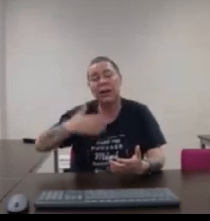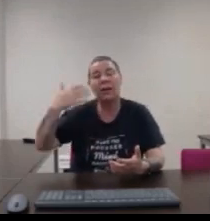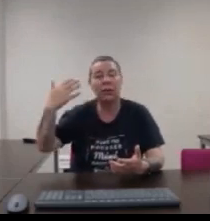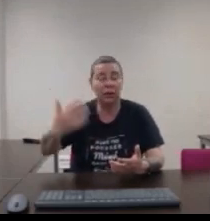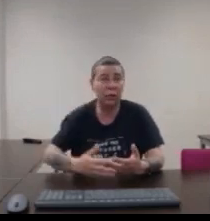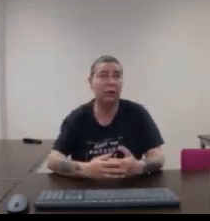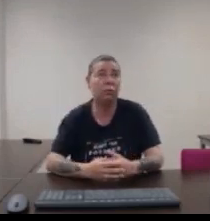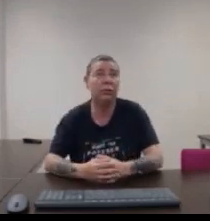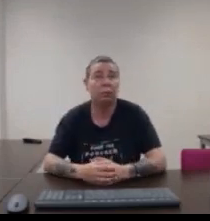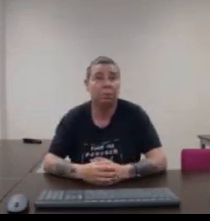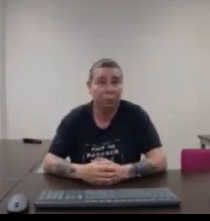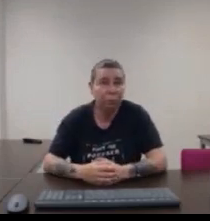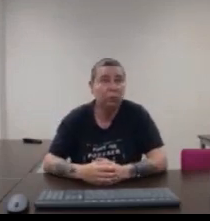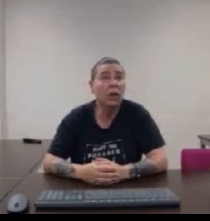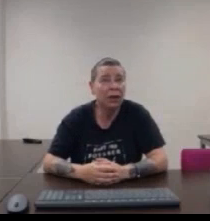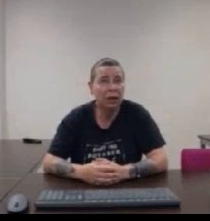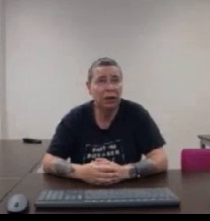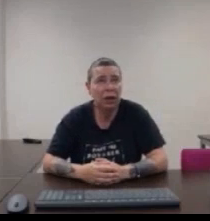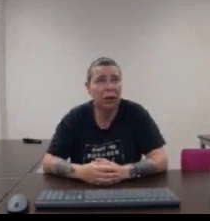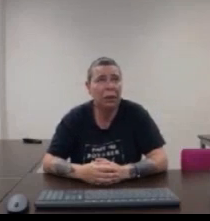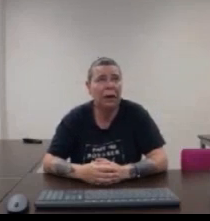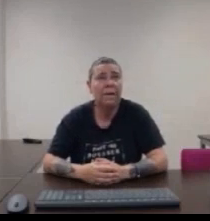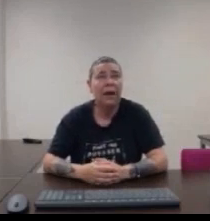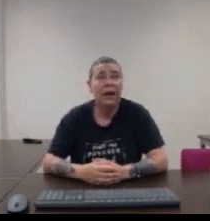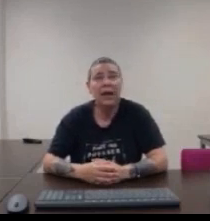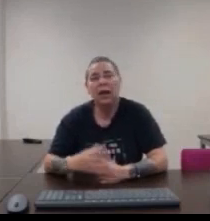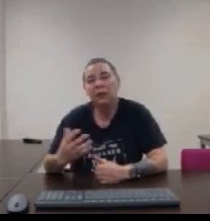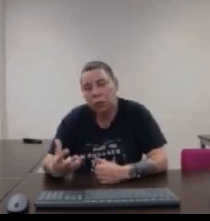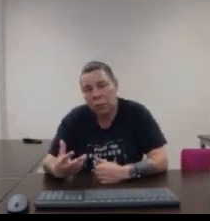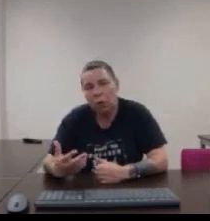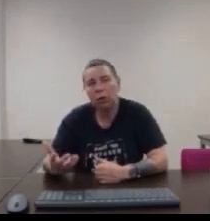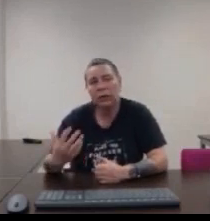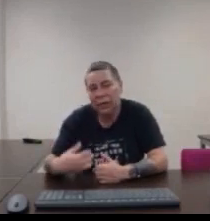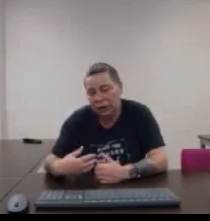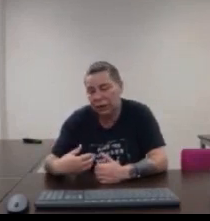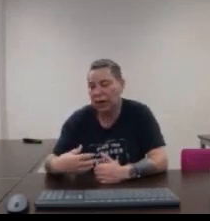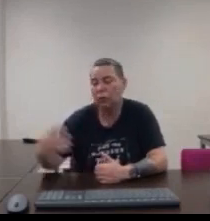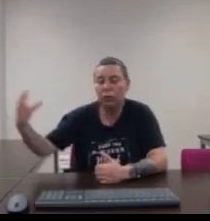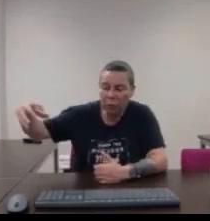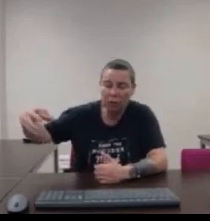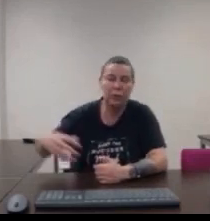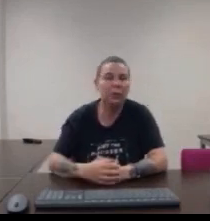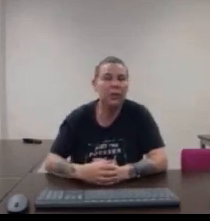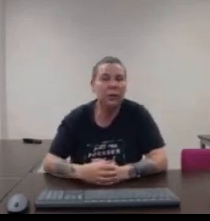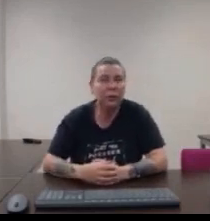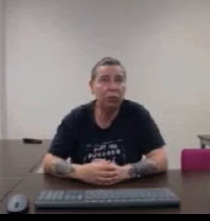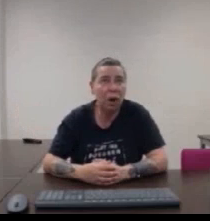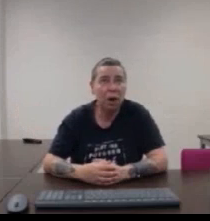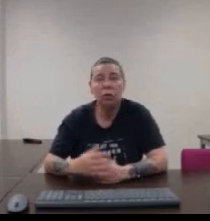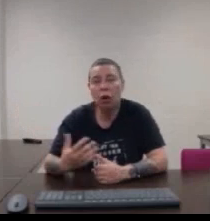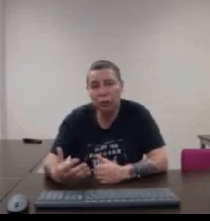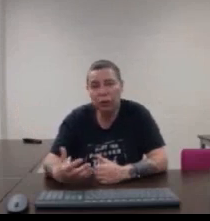les reflets, en évitant les éblouissements. Tiens, c'était le point d'après. Et éventuellement, si nécessaire, vous pouvez vous rajouter une petite